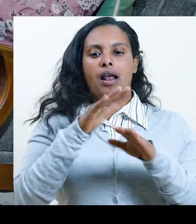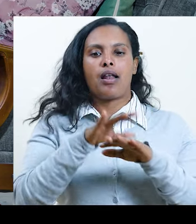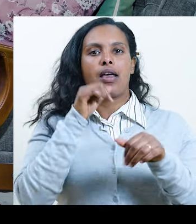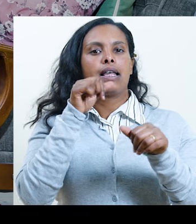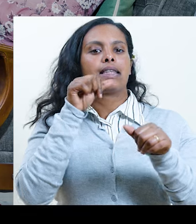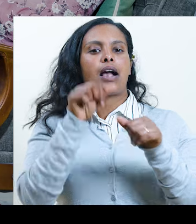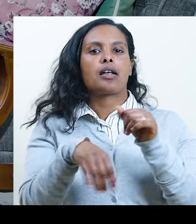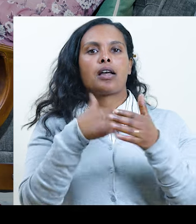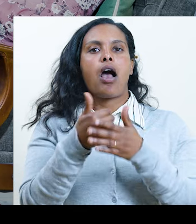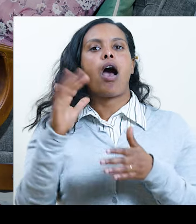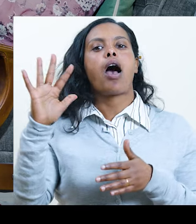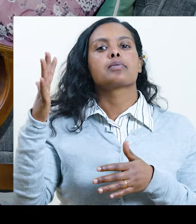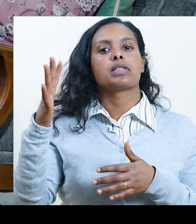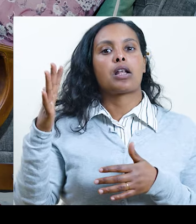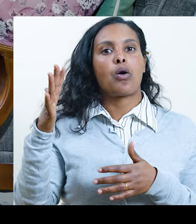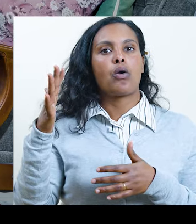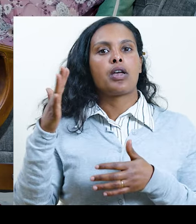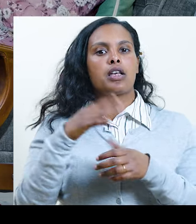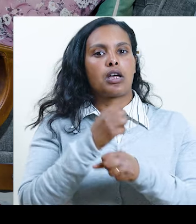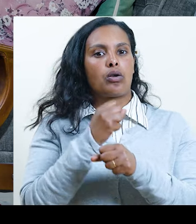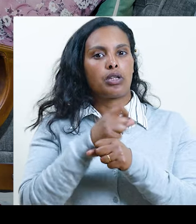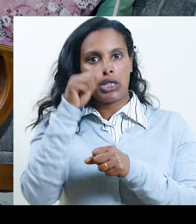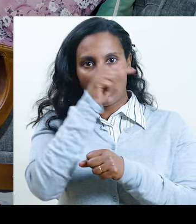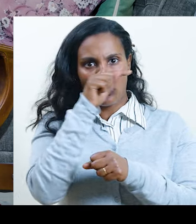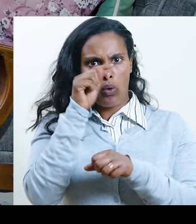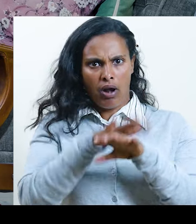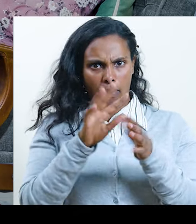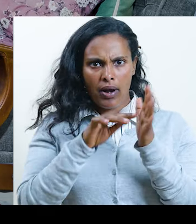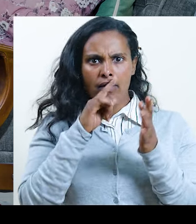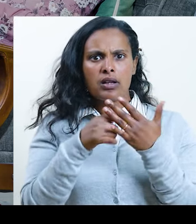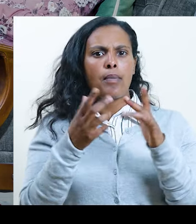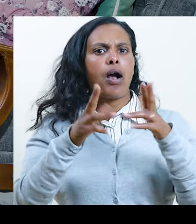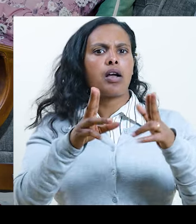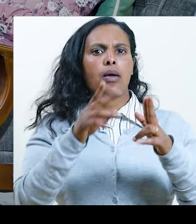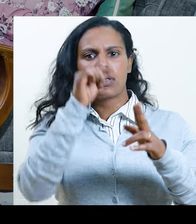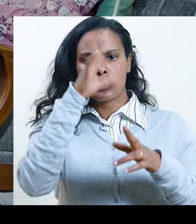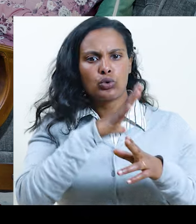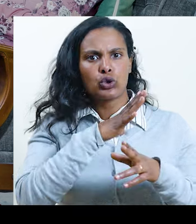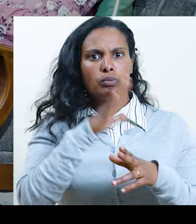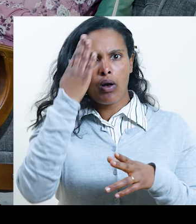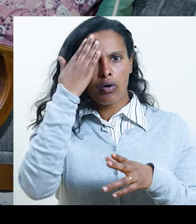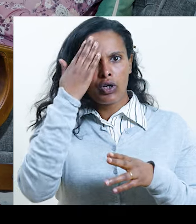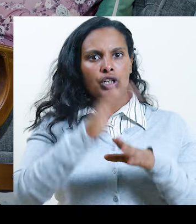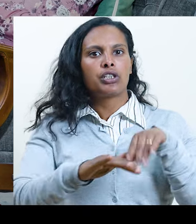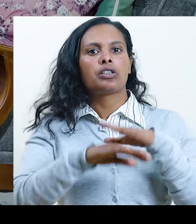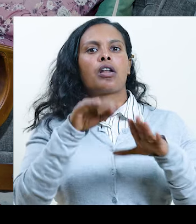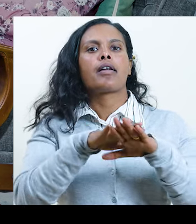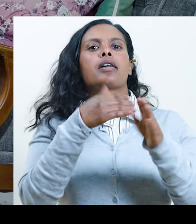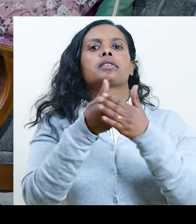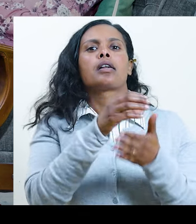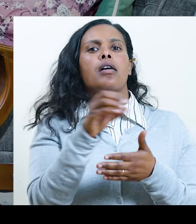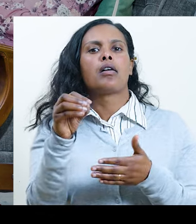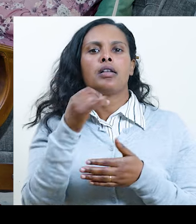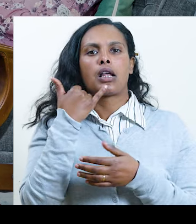ጥቃት እንደደረሰብኝ አስመስለው ነው የሰሩት ቲክቶክ ላይ። ከዛ በአጋጣሚ የሚያቁኝ ሰዎች እጅ ላይ